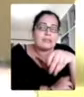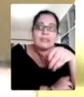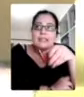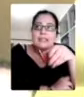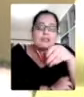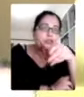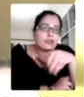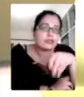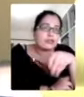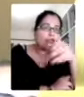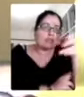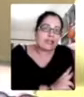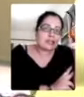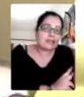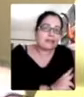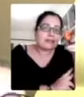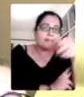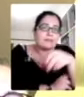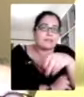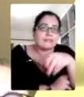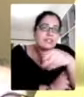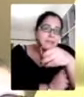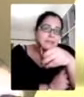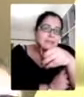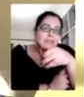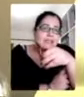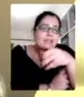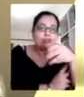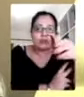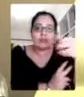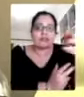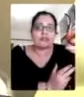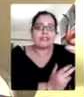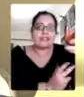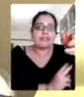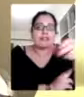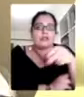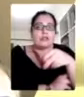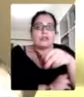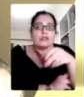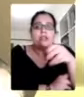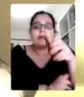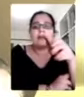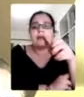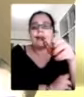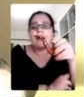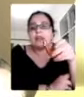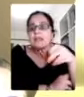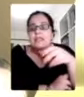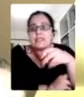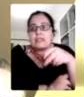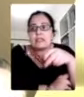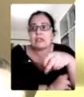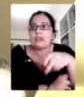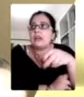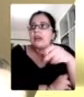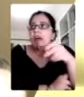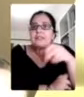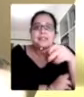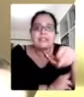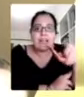Evet. Ali Bey'le en son görüştüğümüzde içmedim mesela. Çünkü tedavi oluyordu. Ama yeri